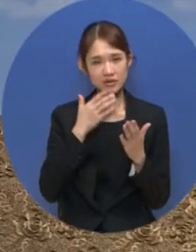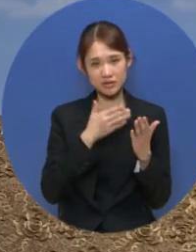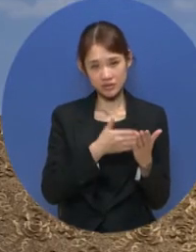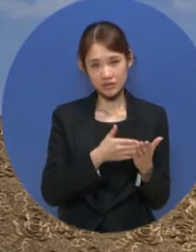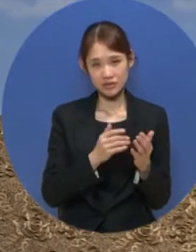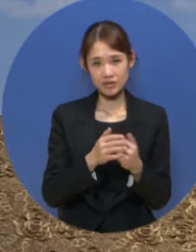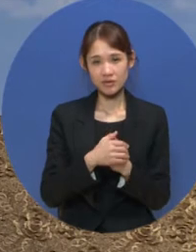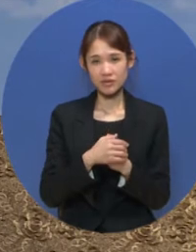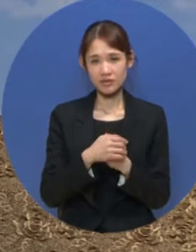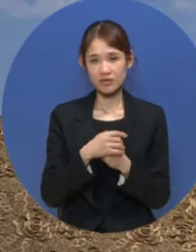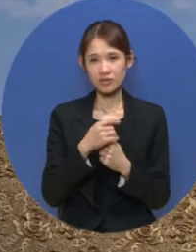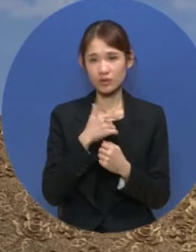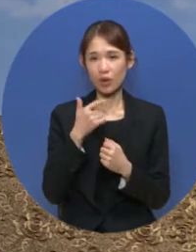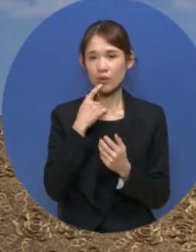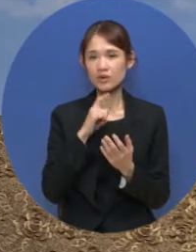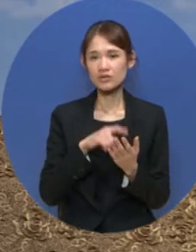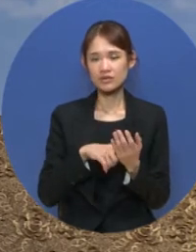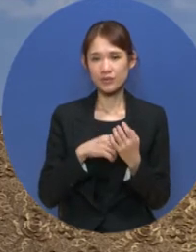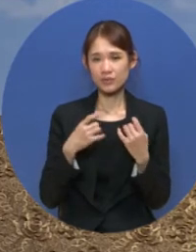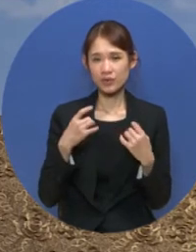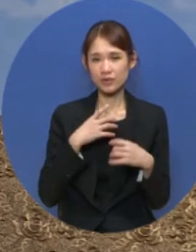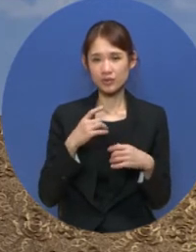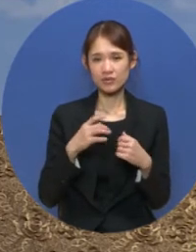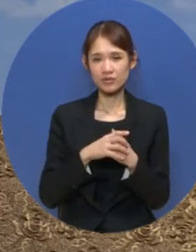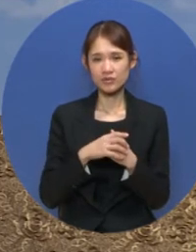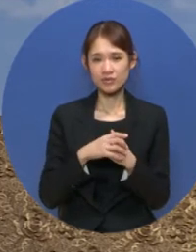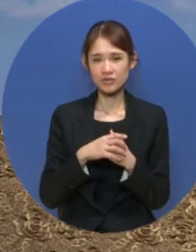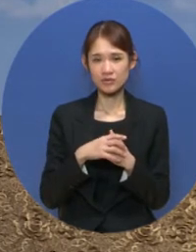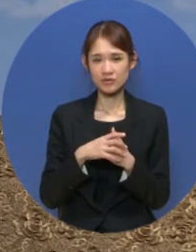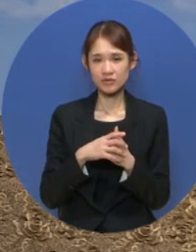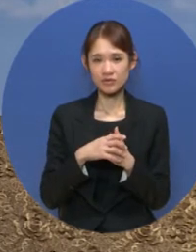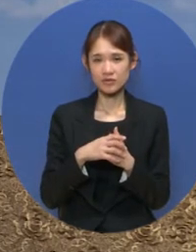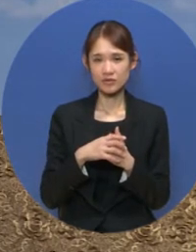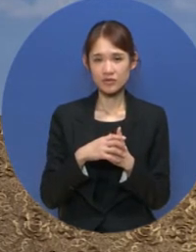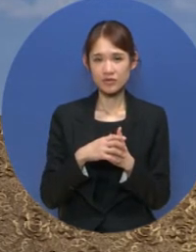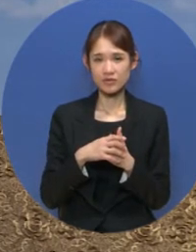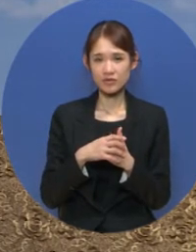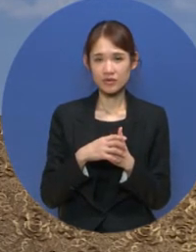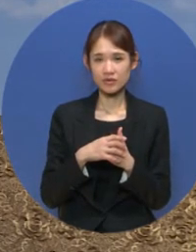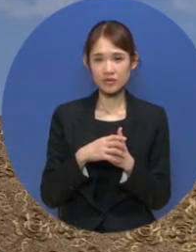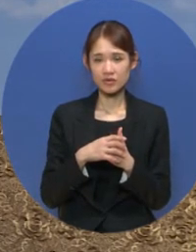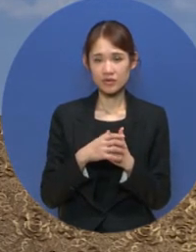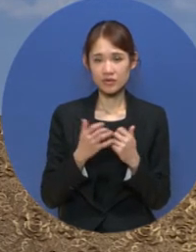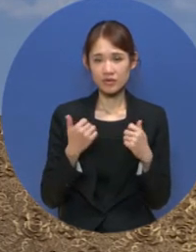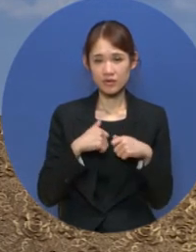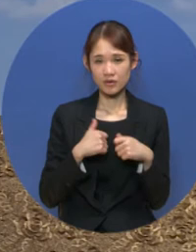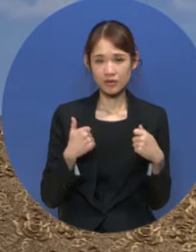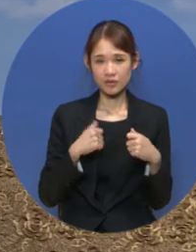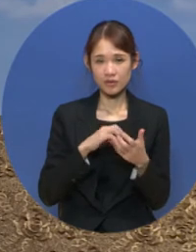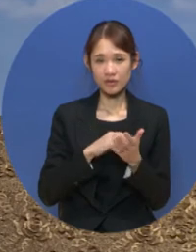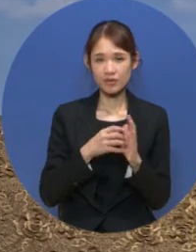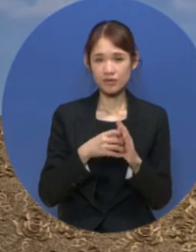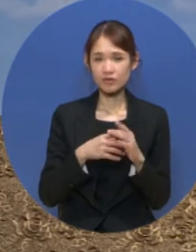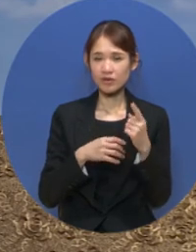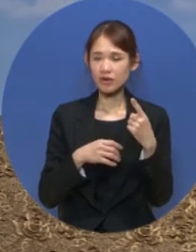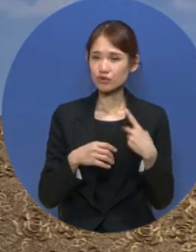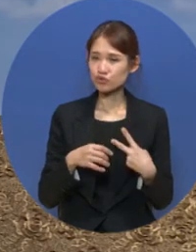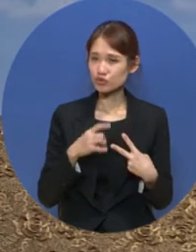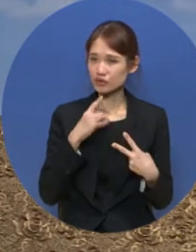손쉽게 또 열고 닫을 수 있다 보니까. 네. 그래서 그러니까 입고 위로 벗고 네. 입고할 수 있을 정도만 한